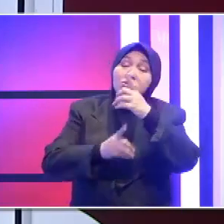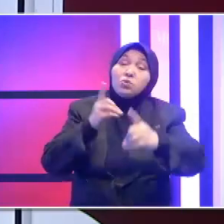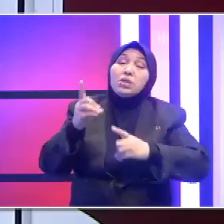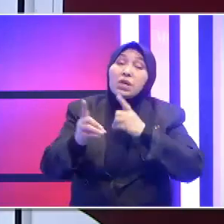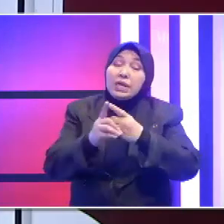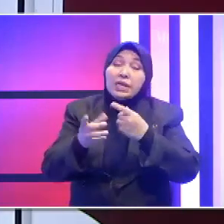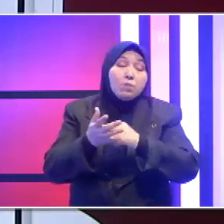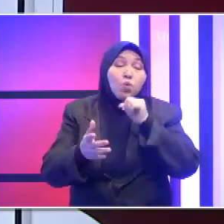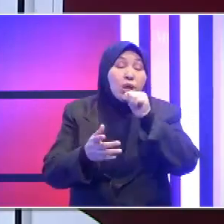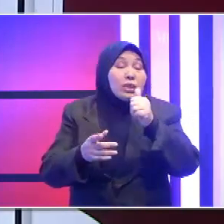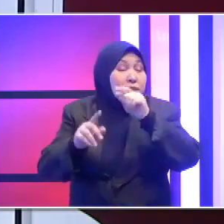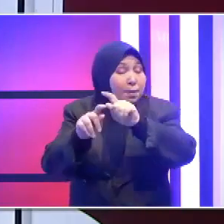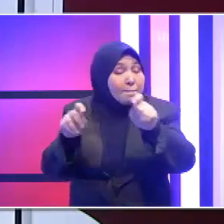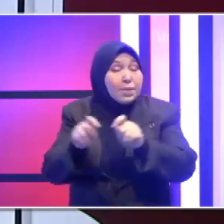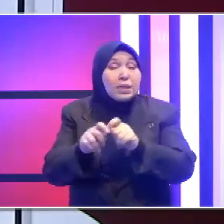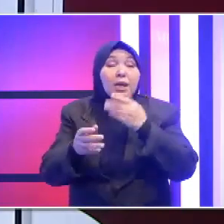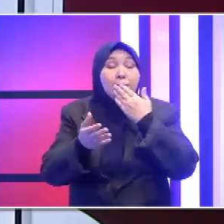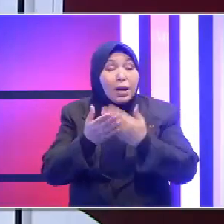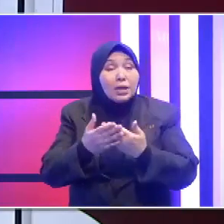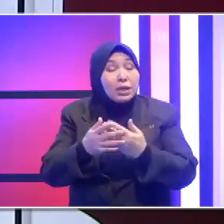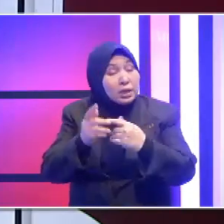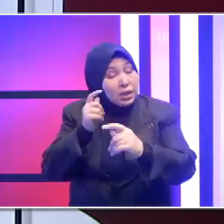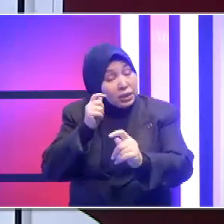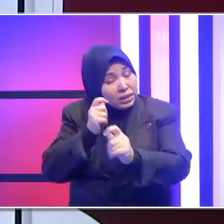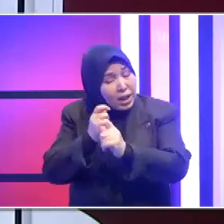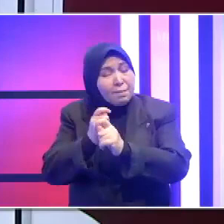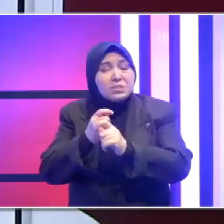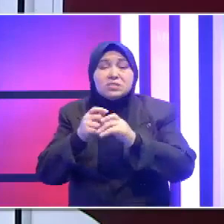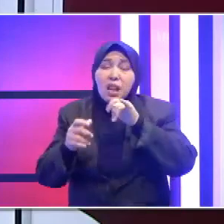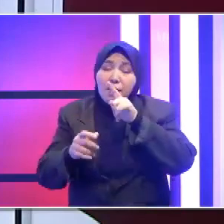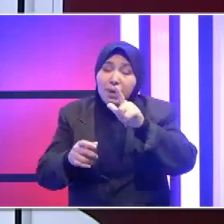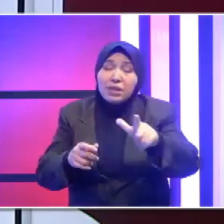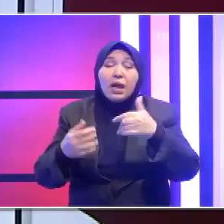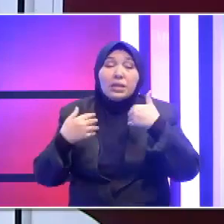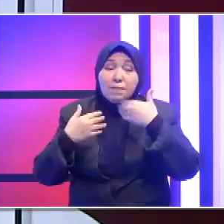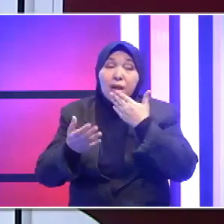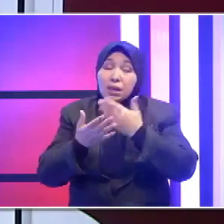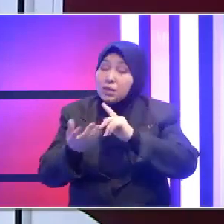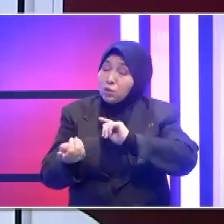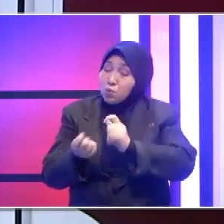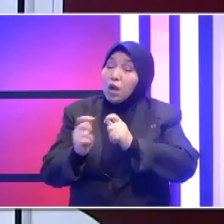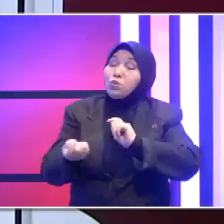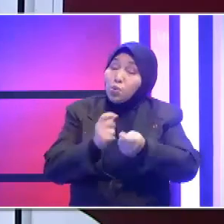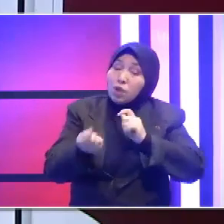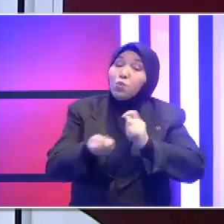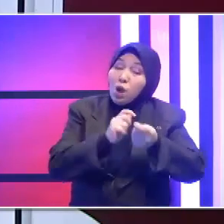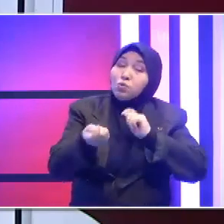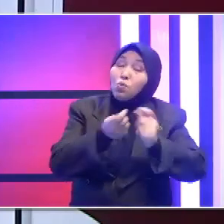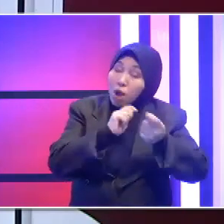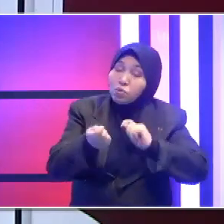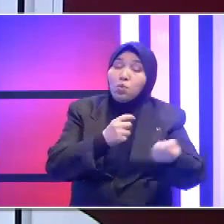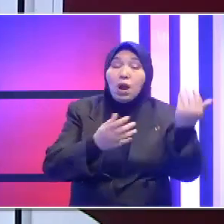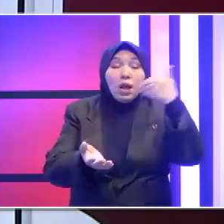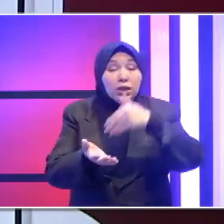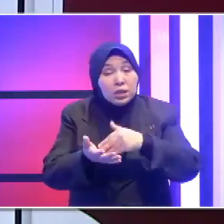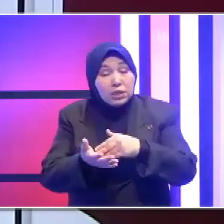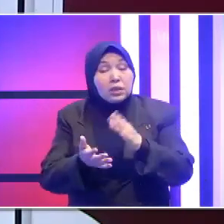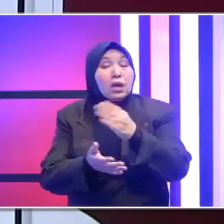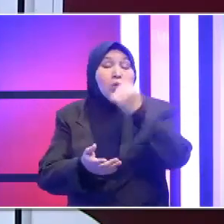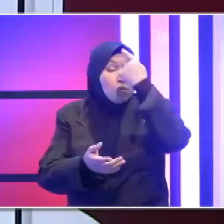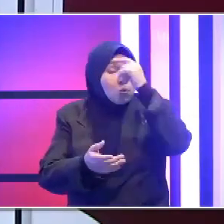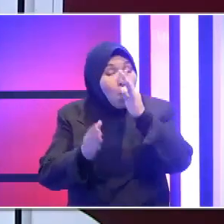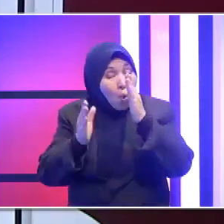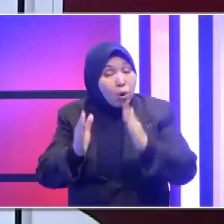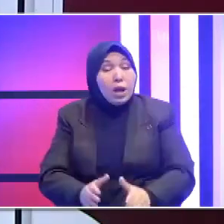ini bukanlah tempat yang baik kekal selama-lamanya diaduk baik dan kemudian itu kalau gitu kalau gitu kalau lagi dan bagi orang